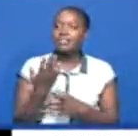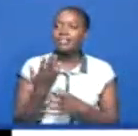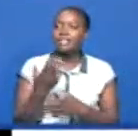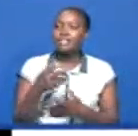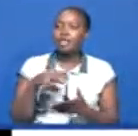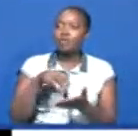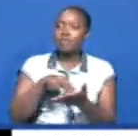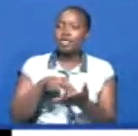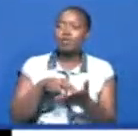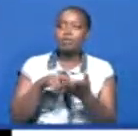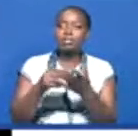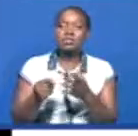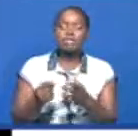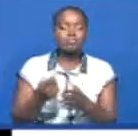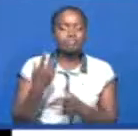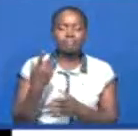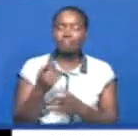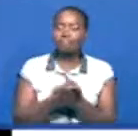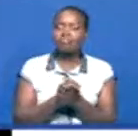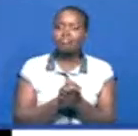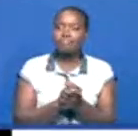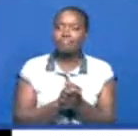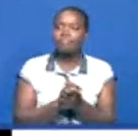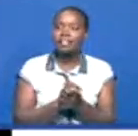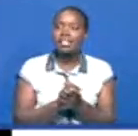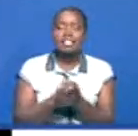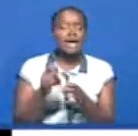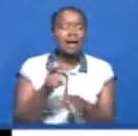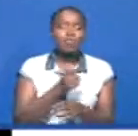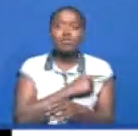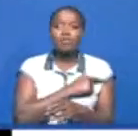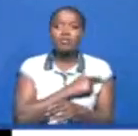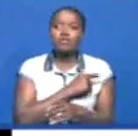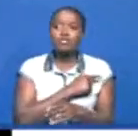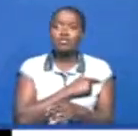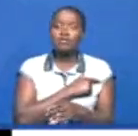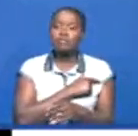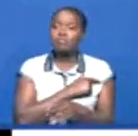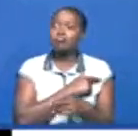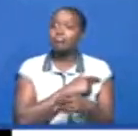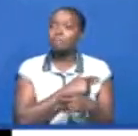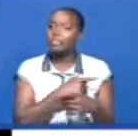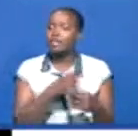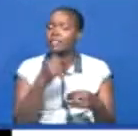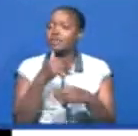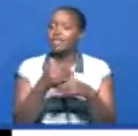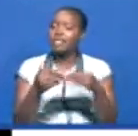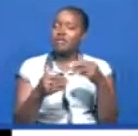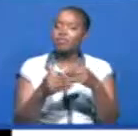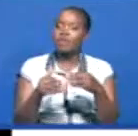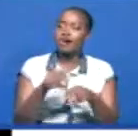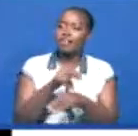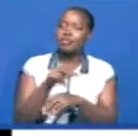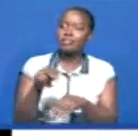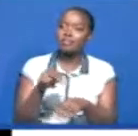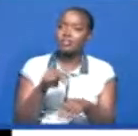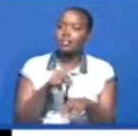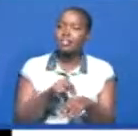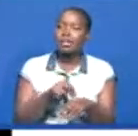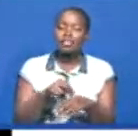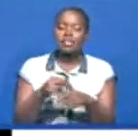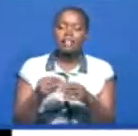Amka wende shamba, iye pushe na uvivu, tujenge taifa